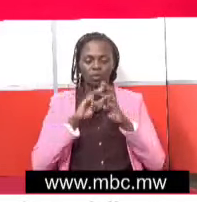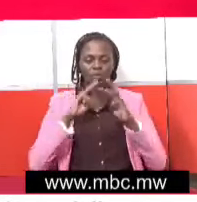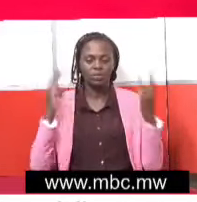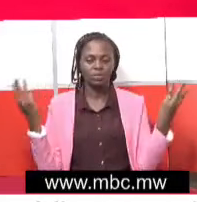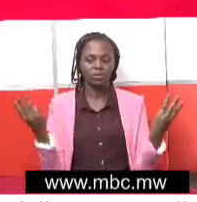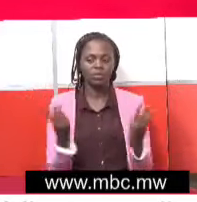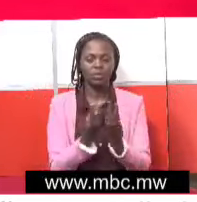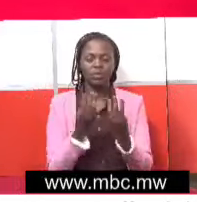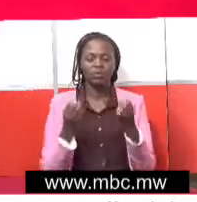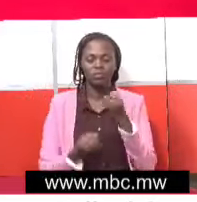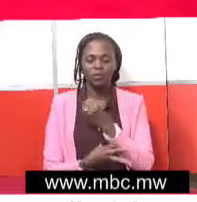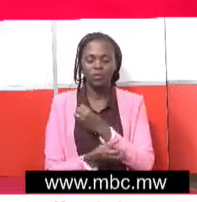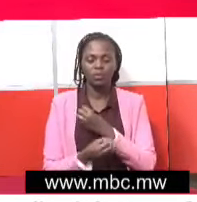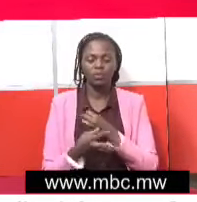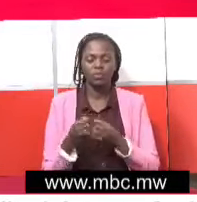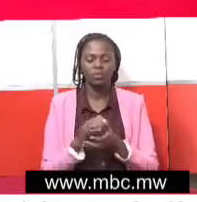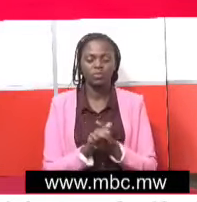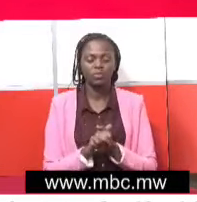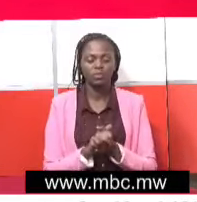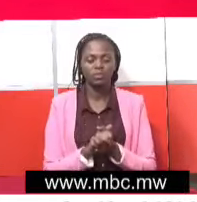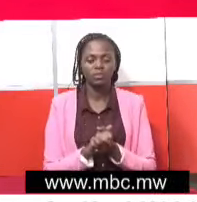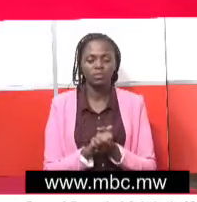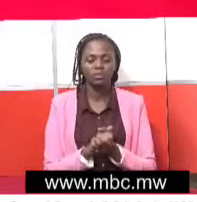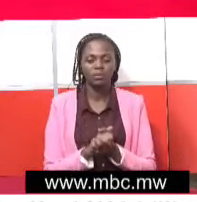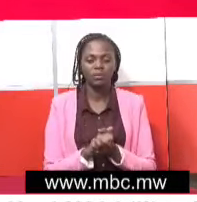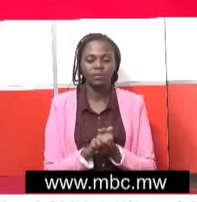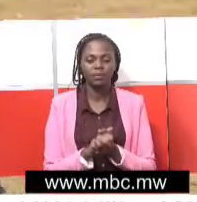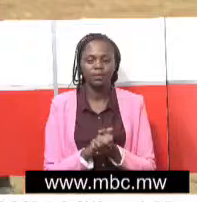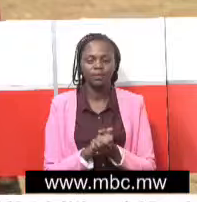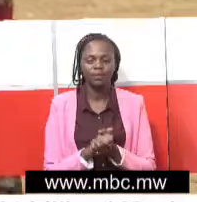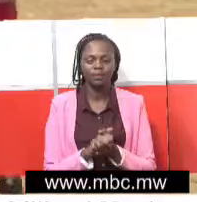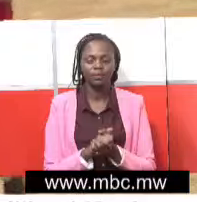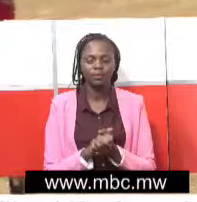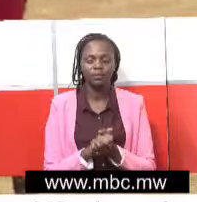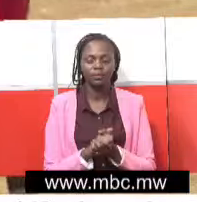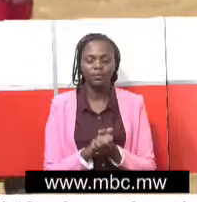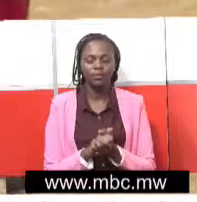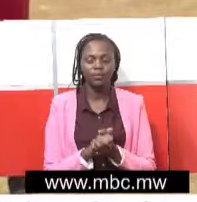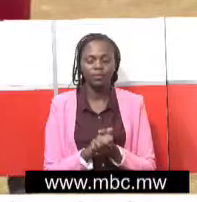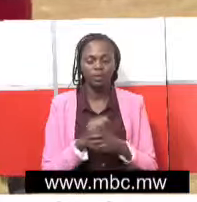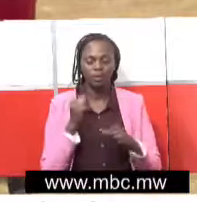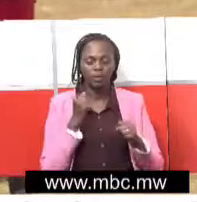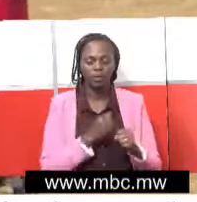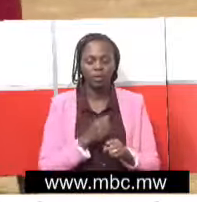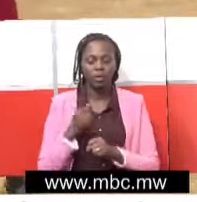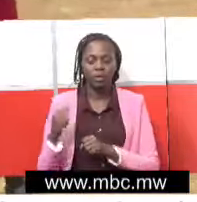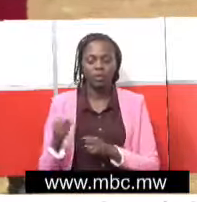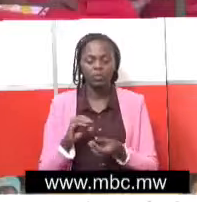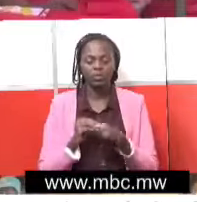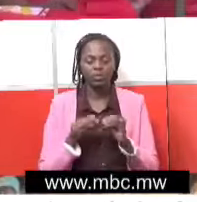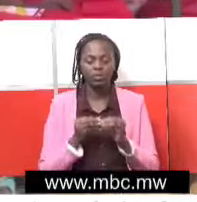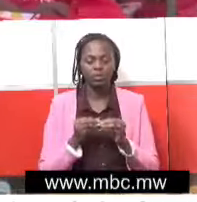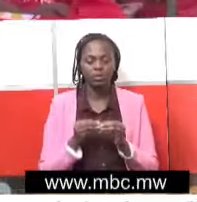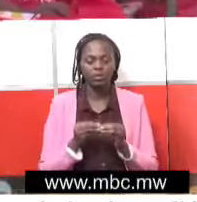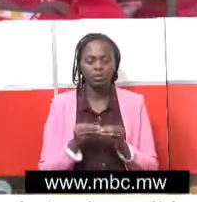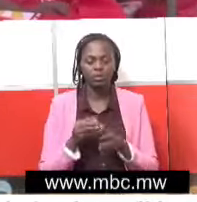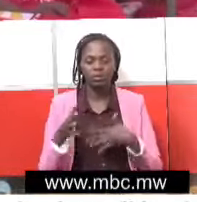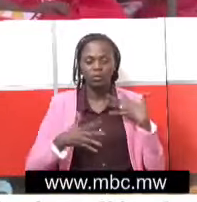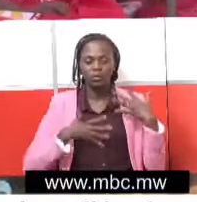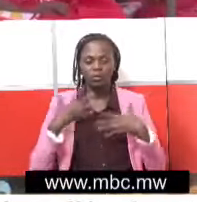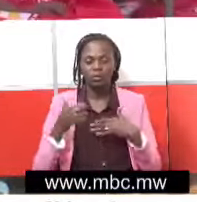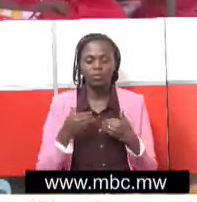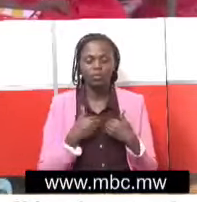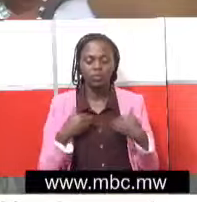lonse. Tili ndi zambiri mu lipoti ili la Owen Mavula. Mwambo wa chaka chino okumbukira tsiku la ufulu wa